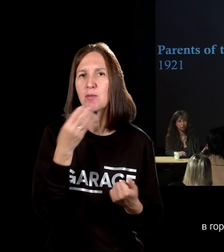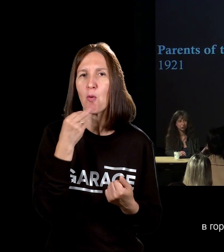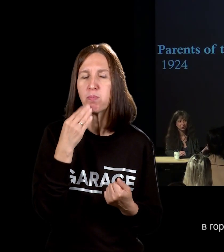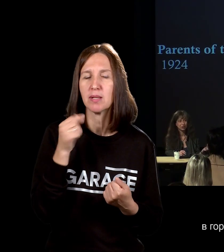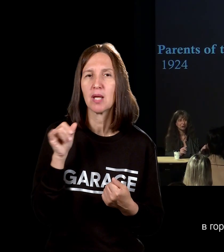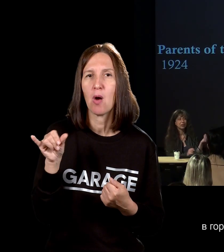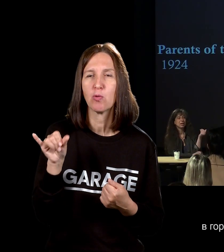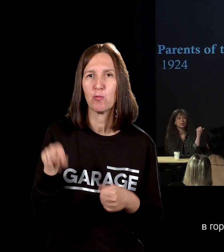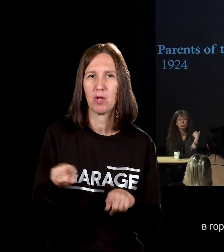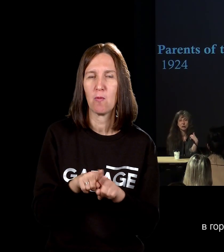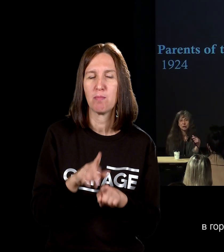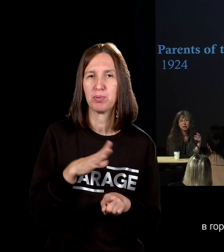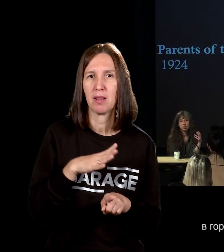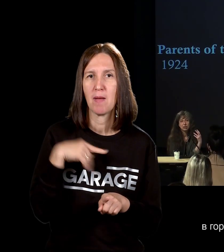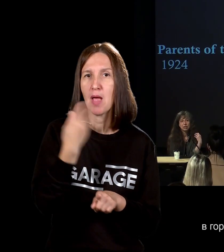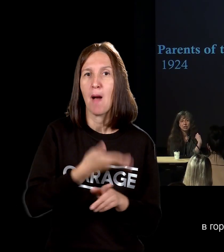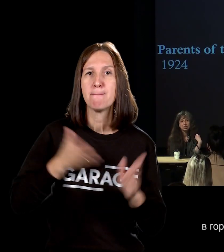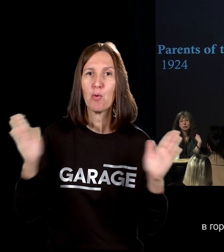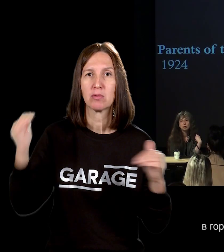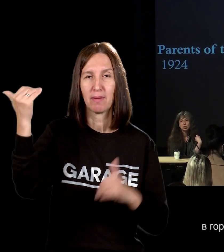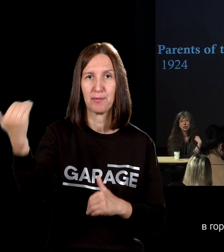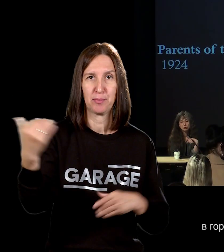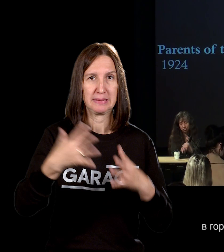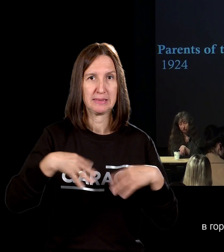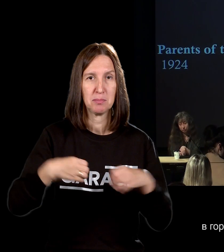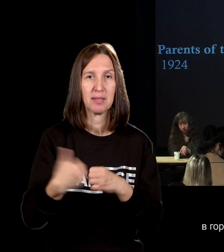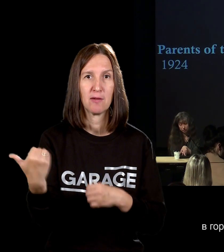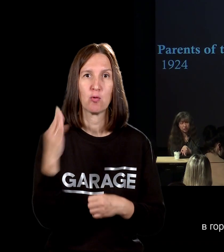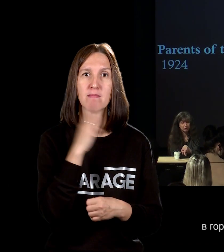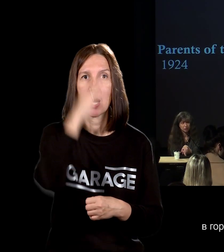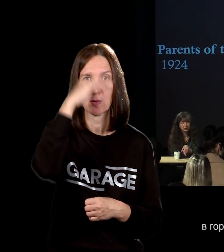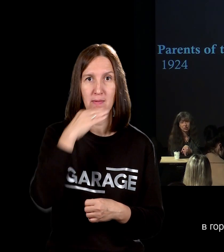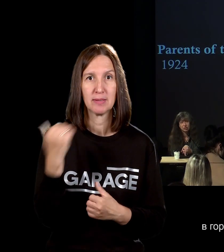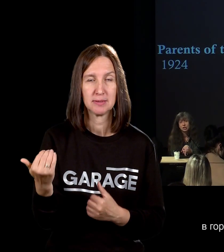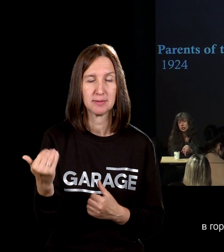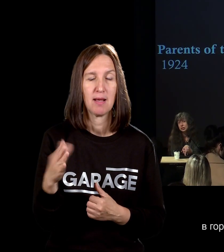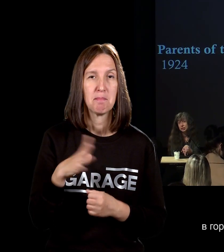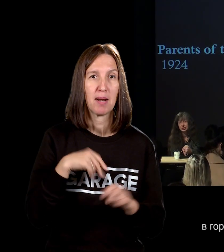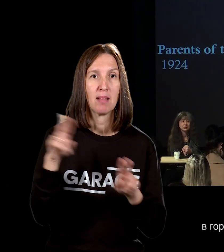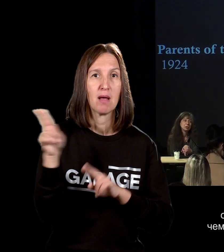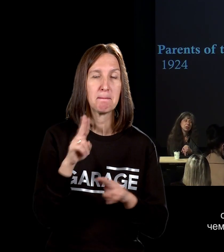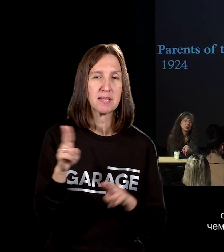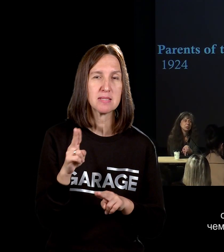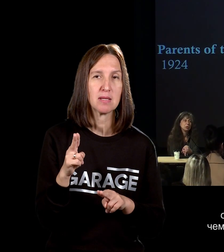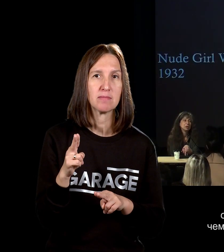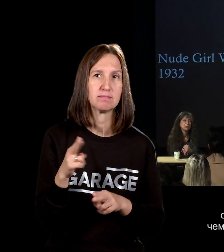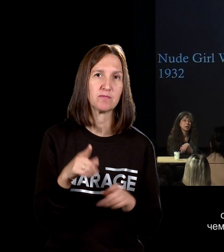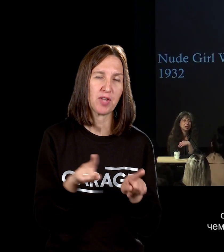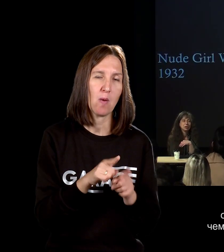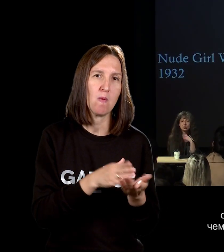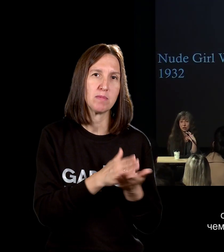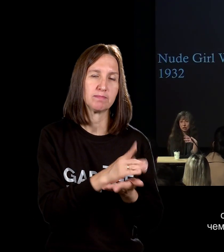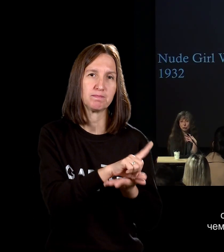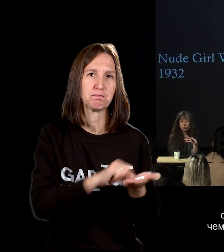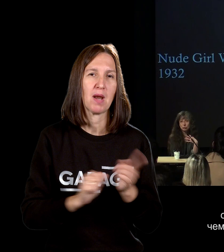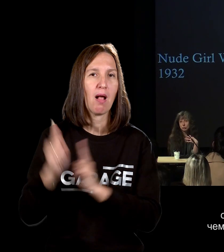этих самых его родителей, которые сделаны гораздо в большей степени в классической традиции, которая гораздо в большей степени